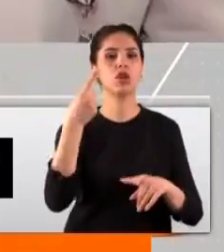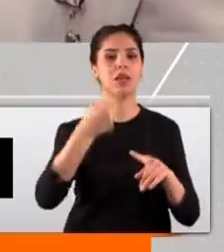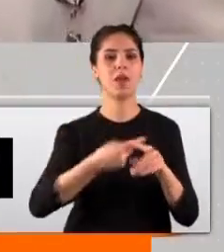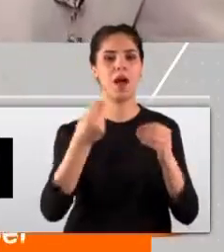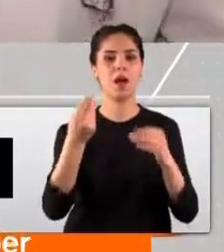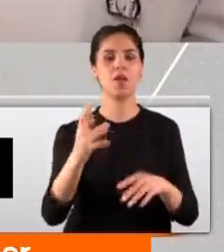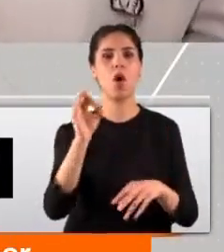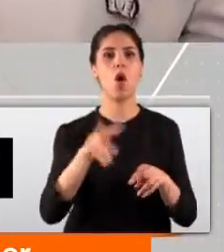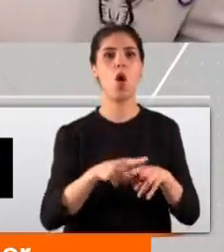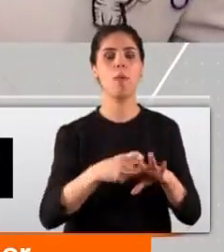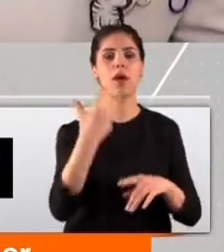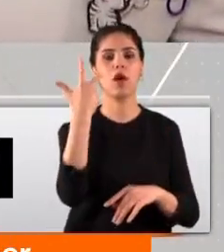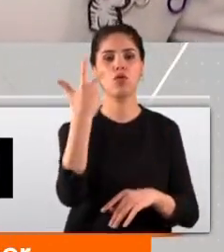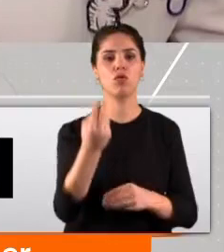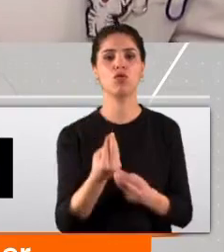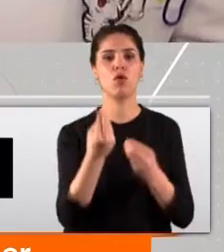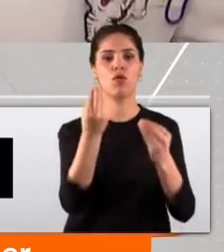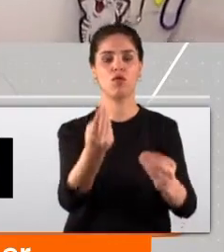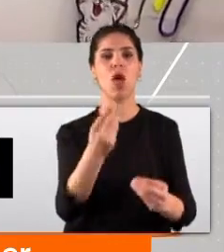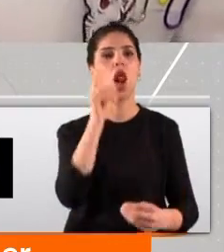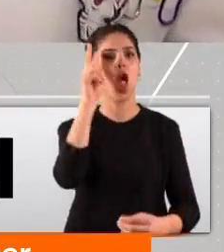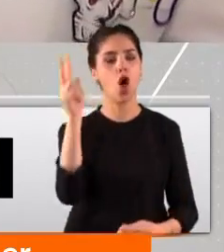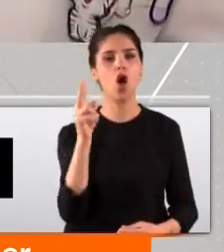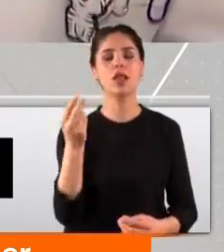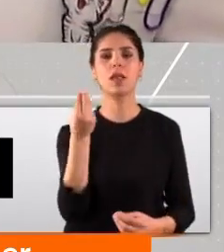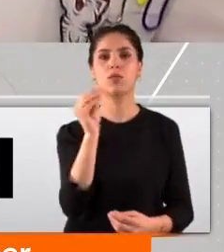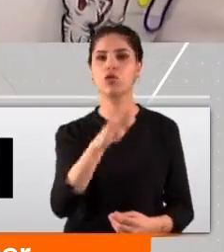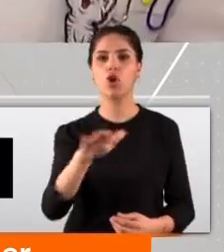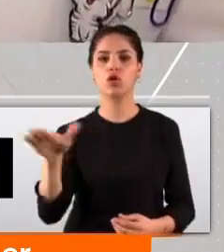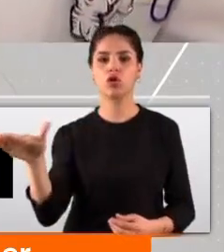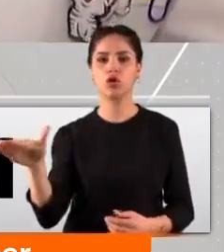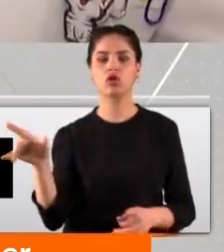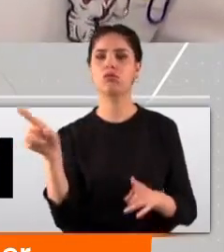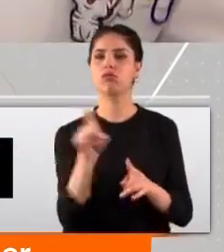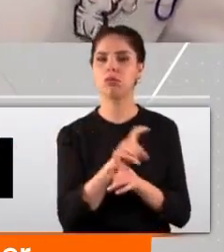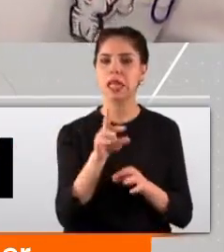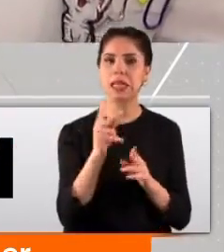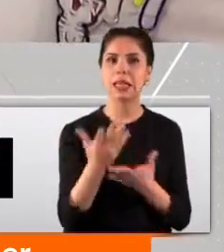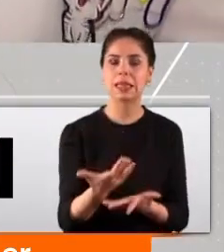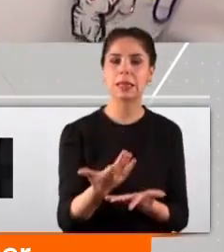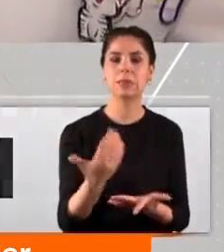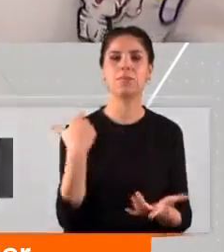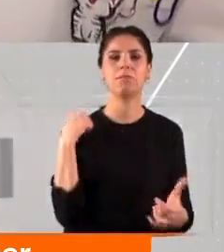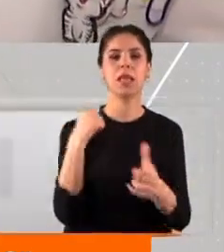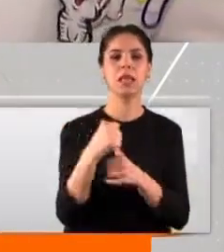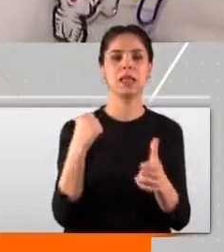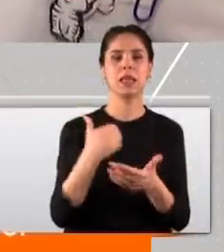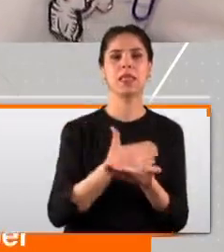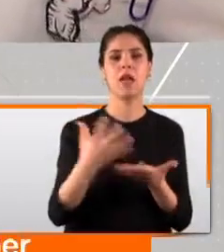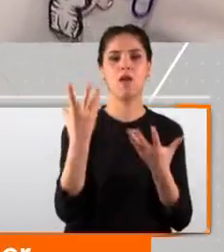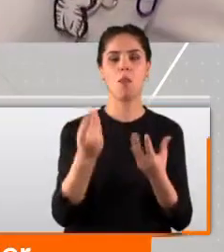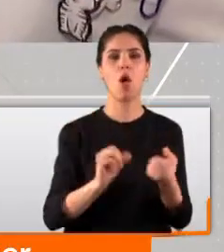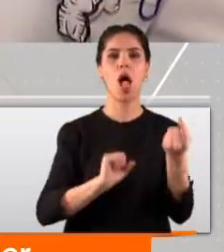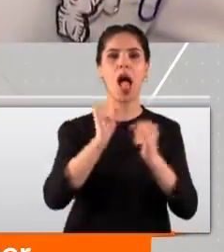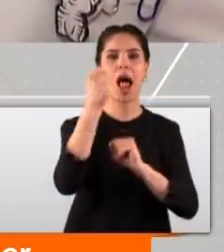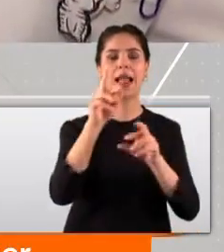kullanan verilen otizmli çocuklarda özellikle hırçınlık gibi ya da yineleyen hareketler gibi